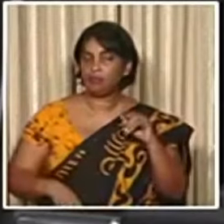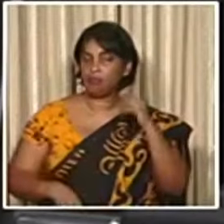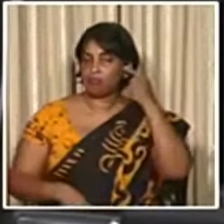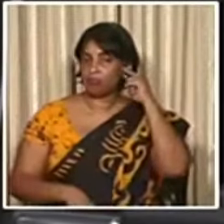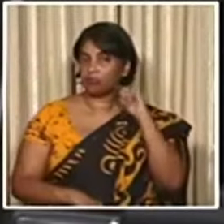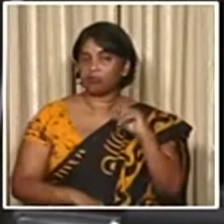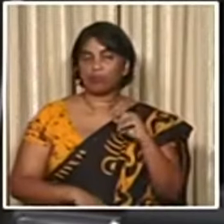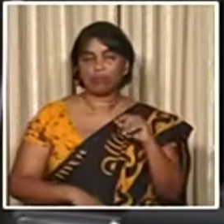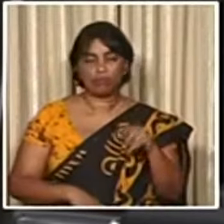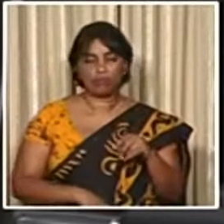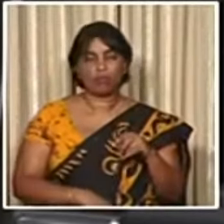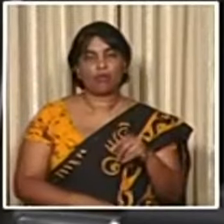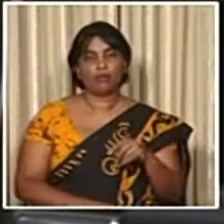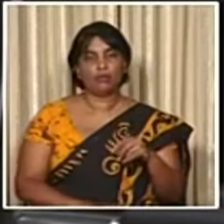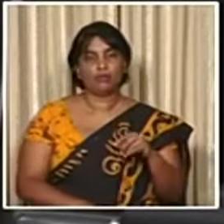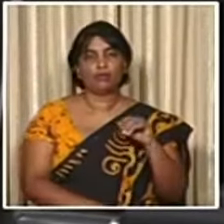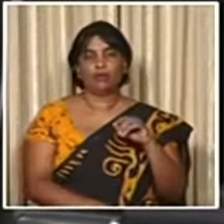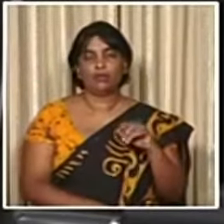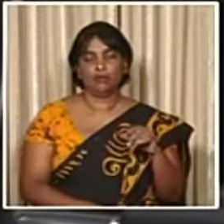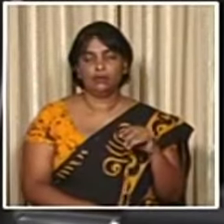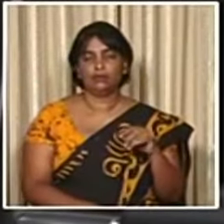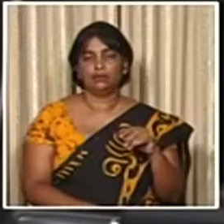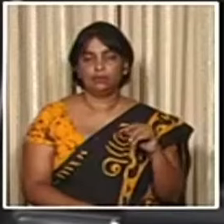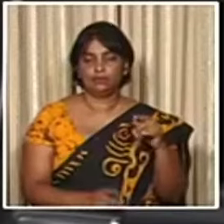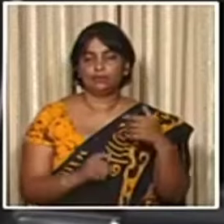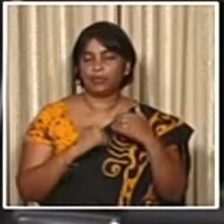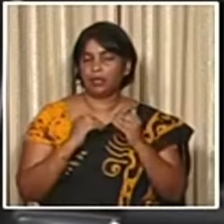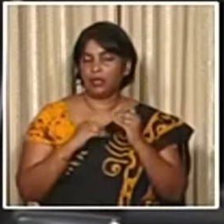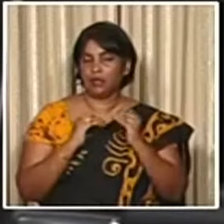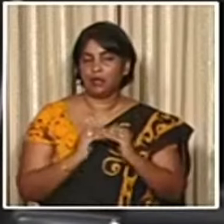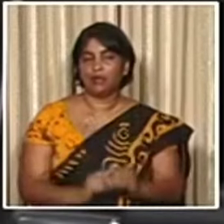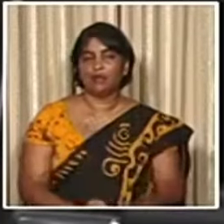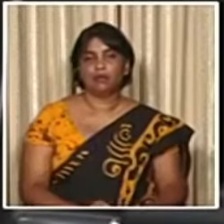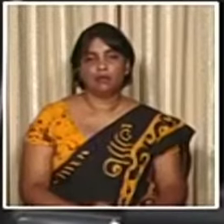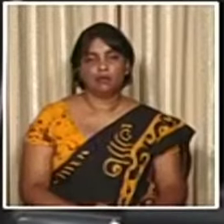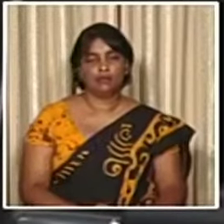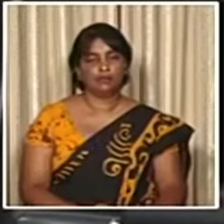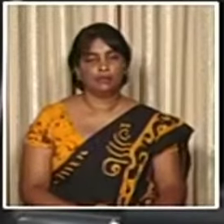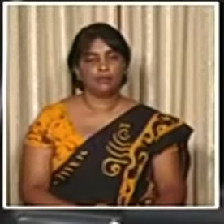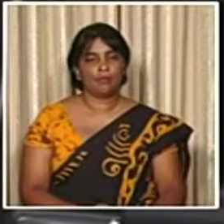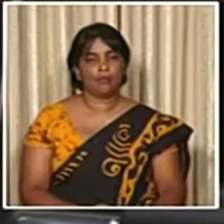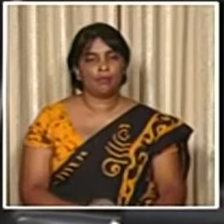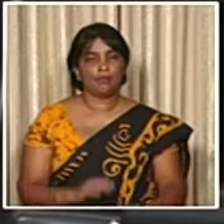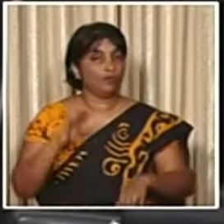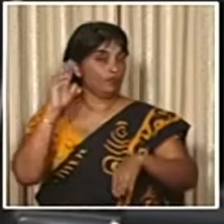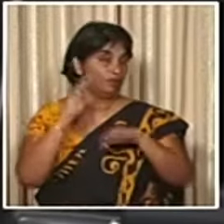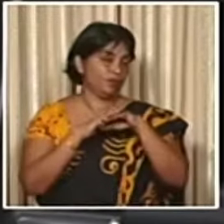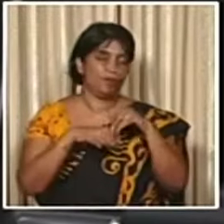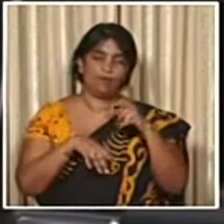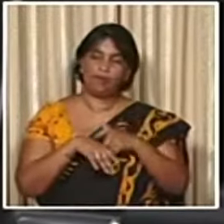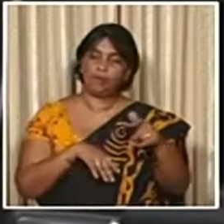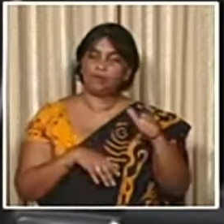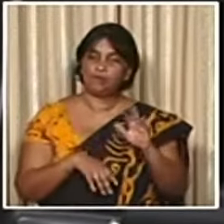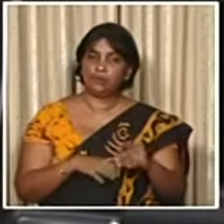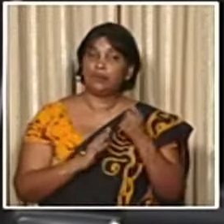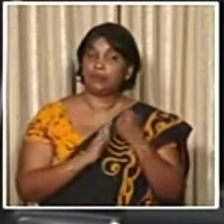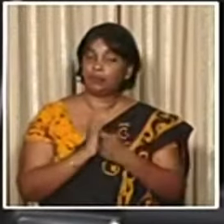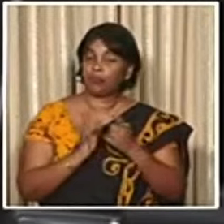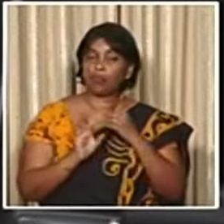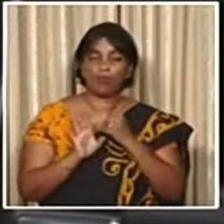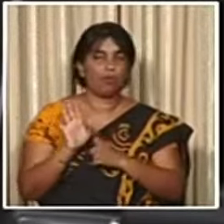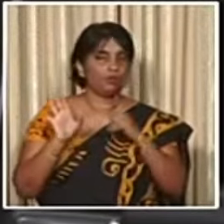ඒක කාලාවරෝධී නීතියටත් එක්කත් ගැලපෙනවා, සැසඳෙනවා. ඒක උපරිම කාලේ. උපරිම කාලේ නීති